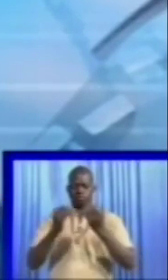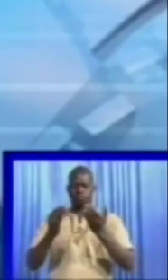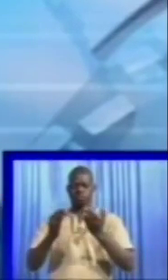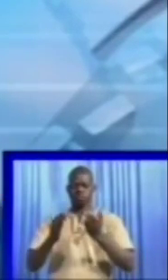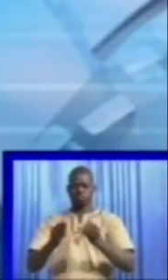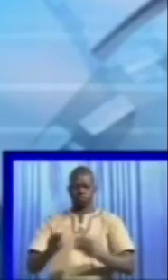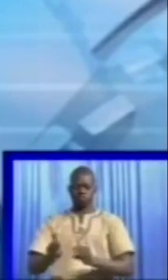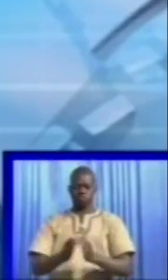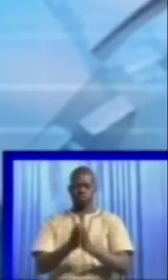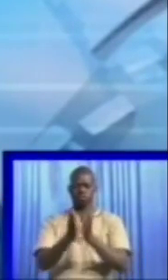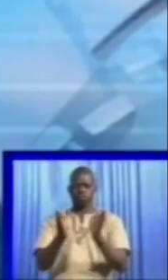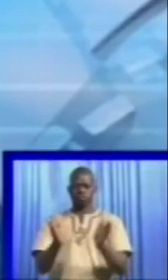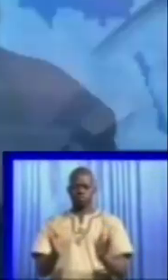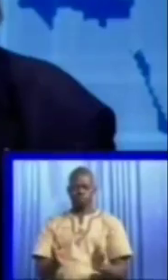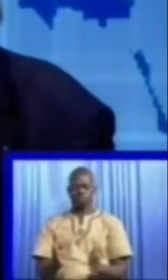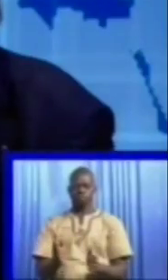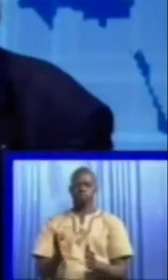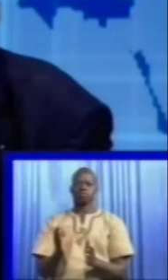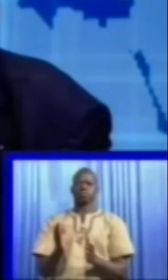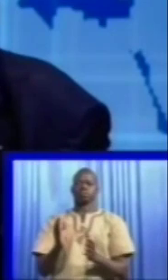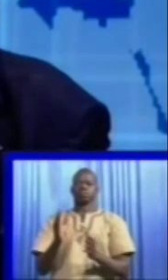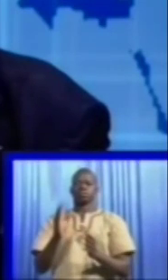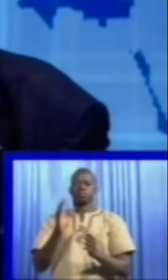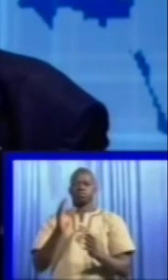générale ? Écoutez, elle a,